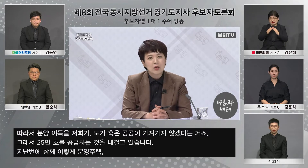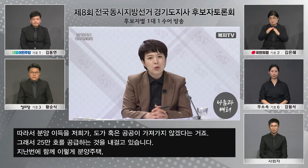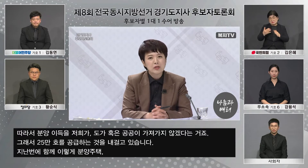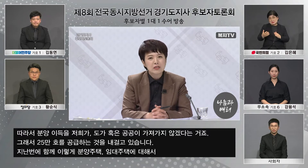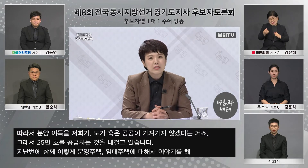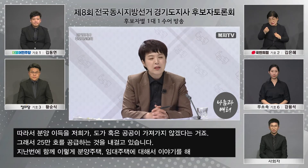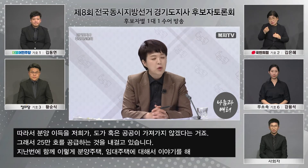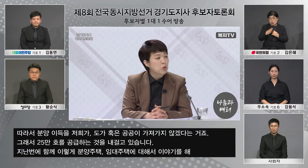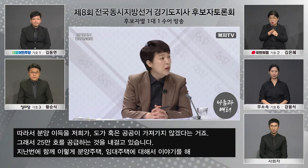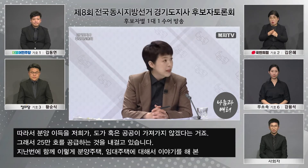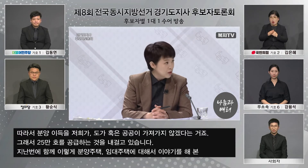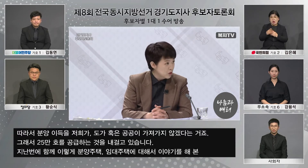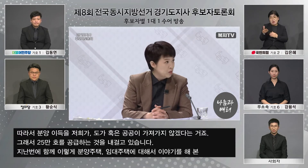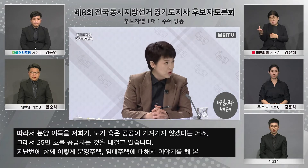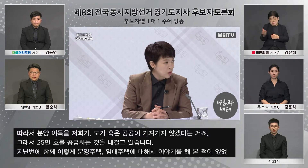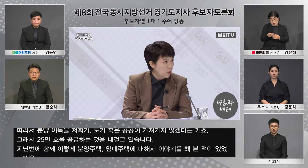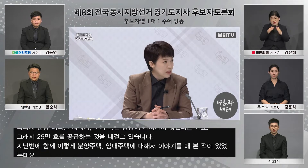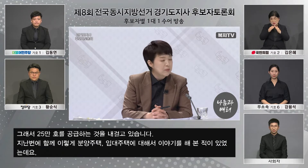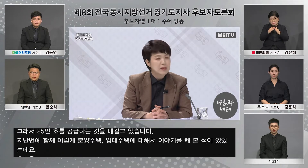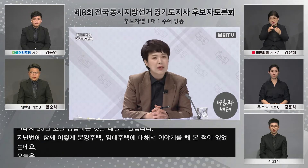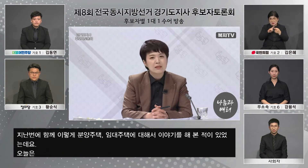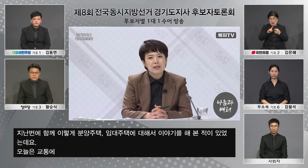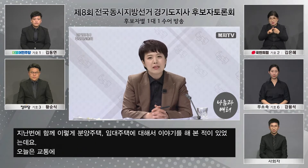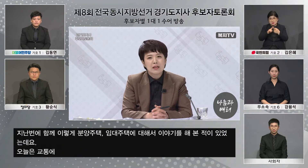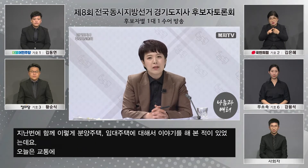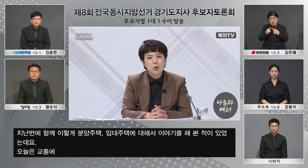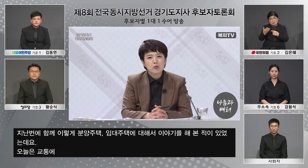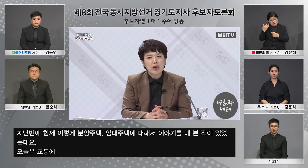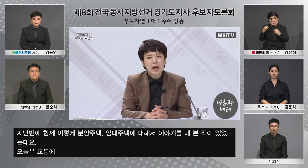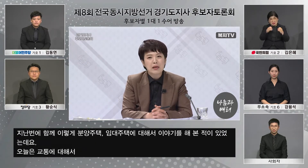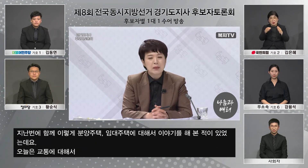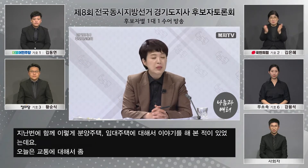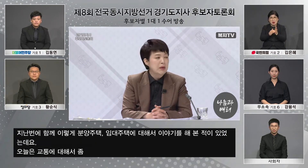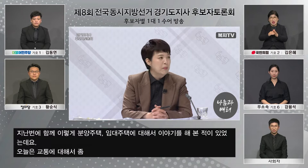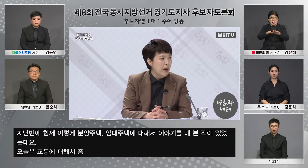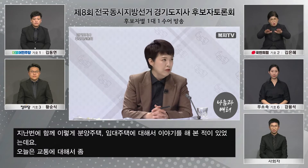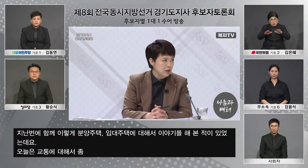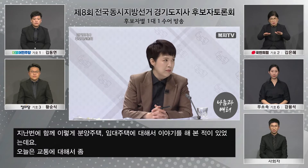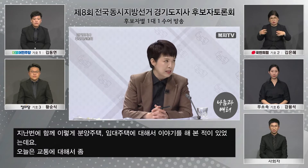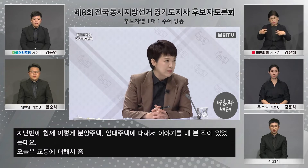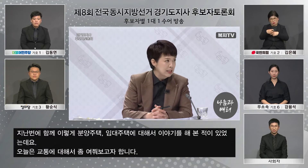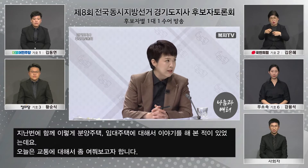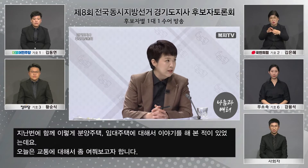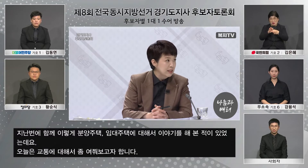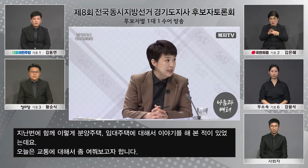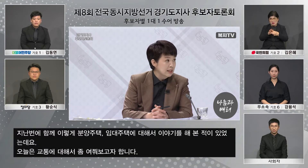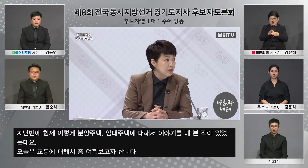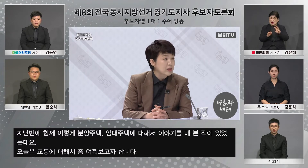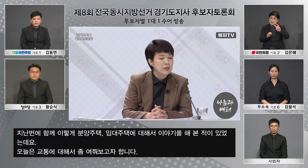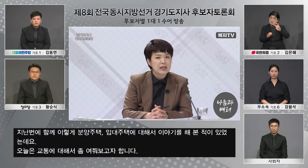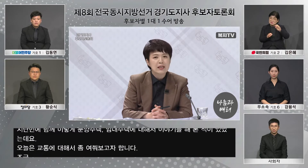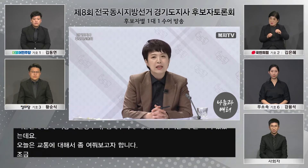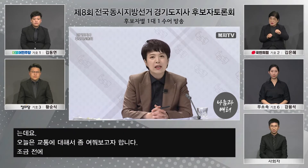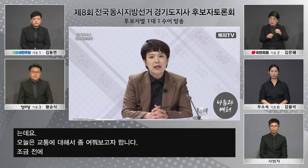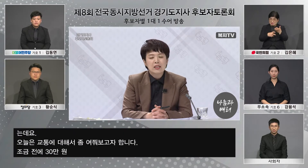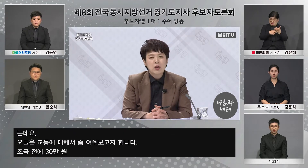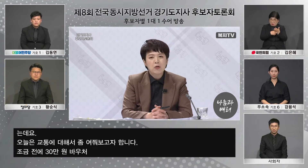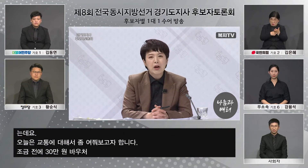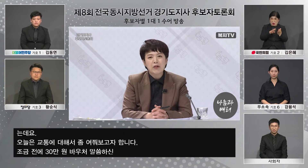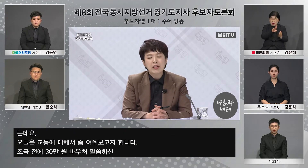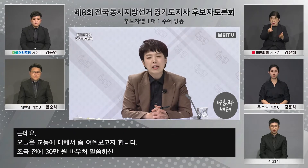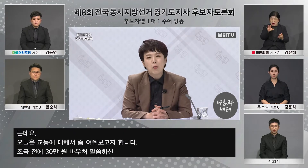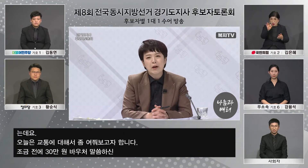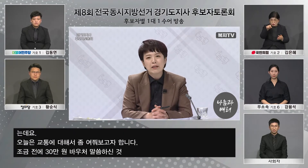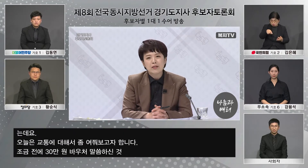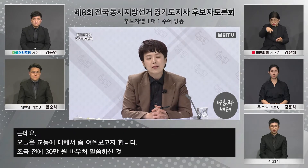있었는데요. 오늘은 교통에 대해서 좀 여쭤보고자 합니다. 조금 전에 30만 원 바우처 말씀하신 것을 잘 들었습니다.